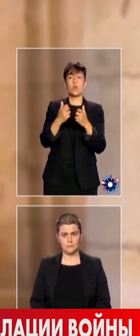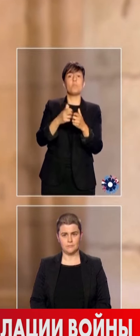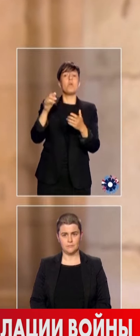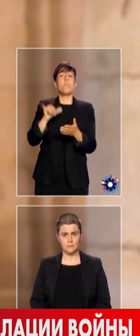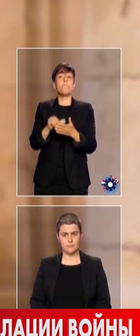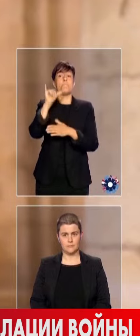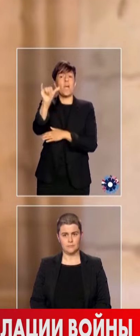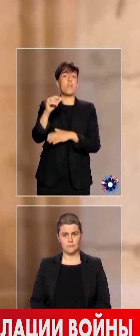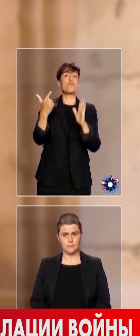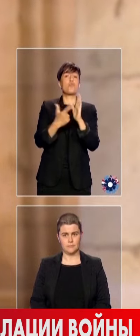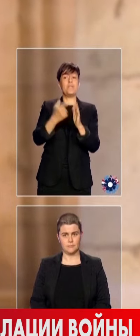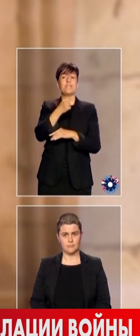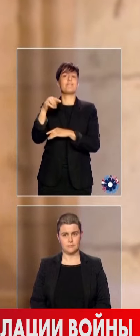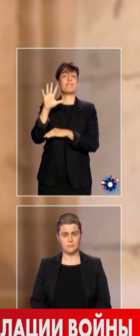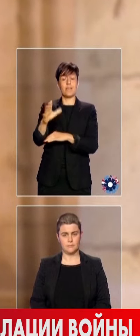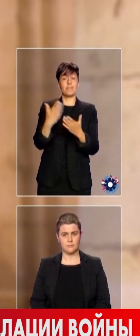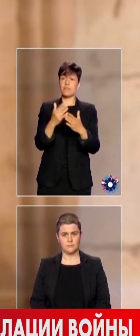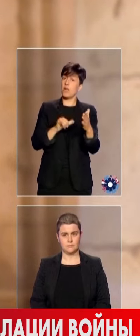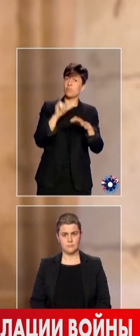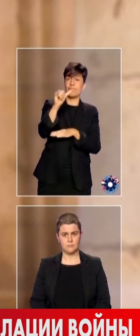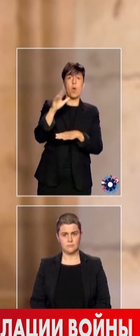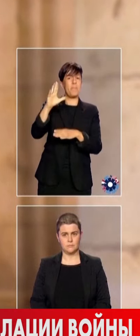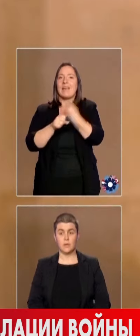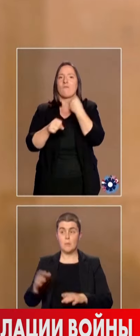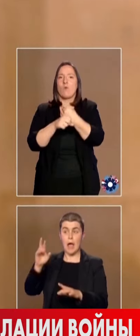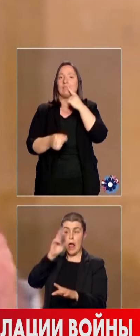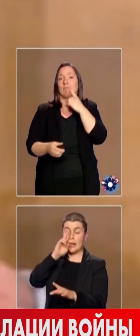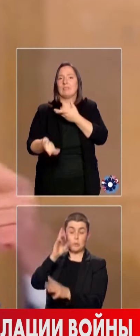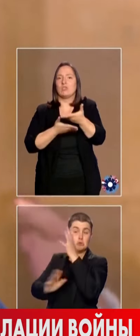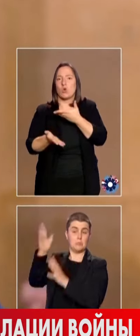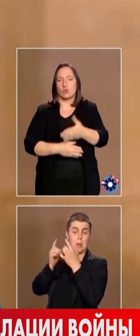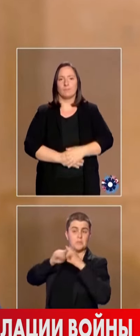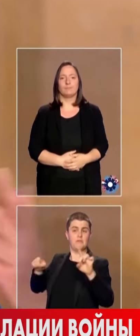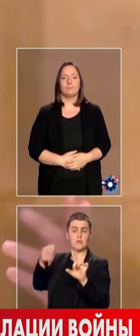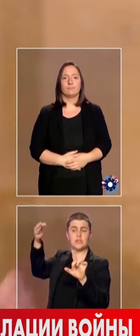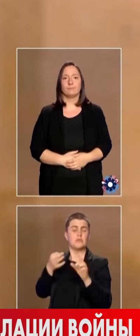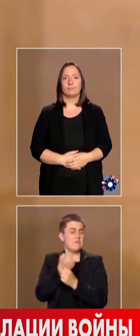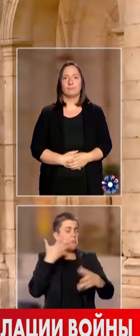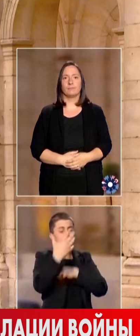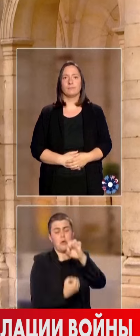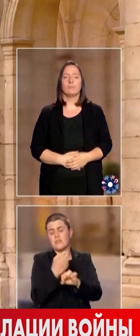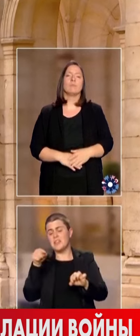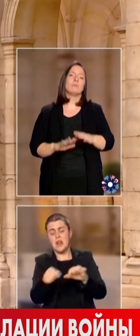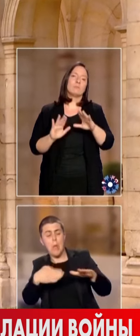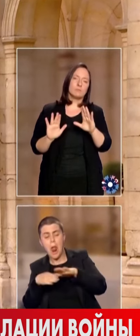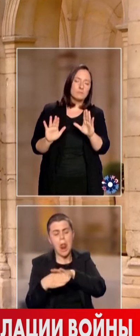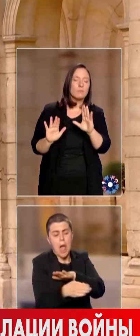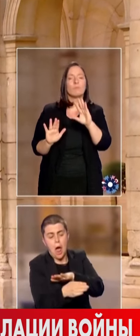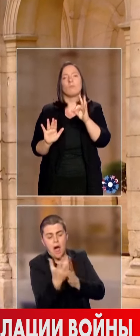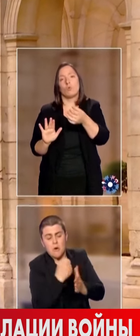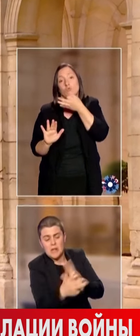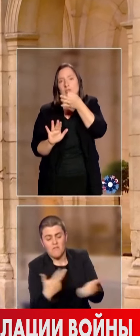посвященной 80-летию высадки союзных войск в Нормандии. Журналист Жиль Буле напомнил Макрону, что 10 лет назад, уже